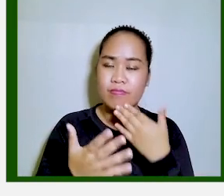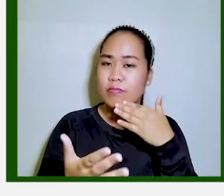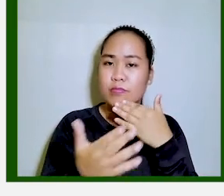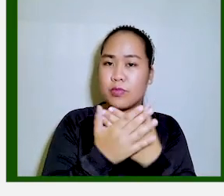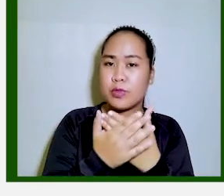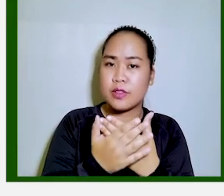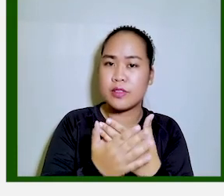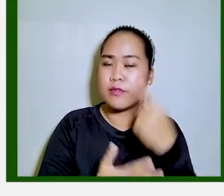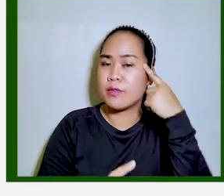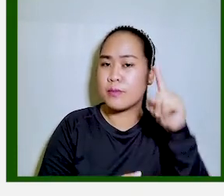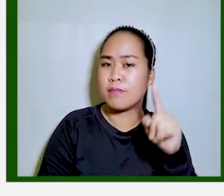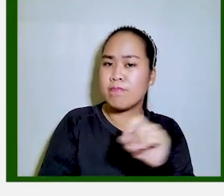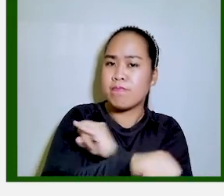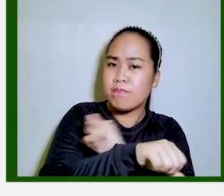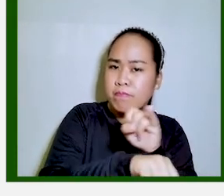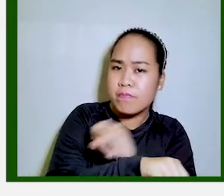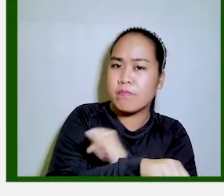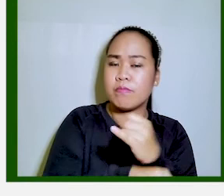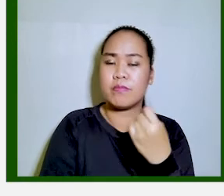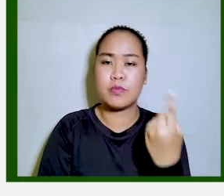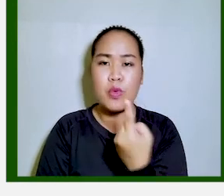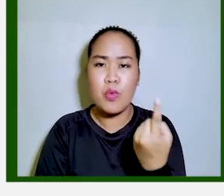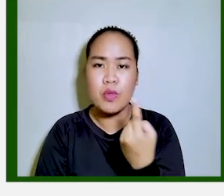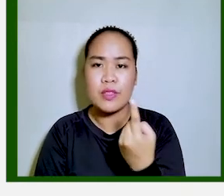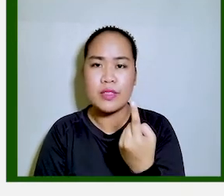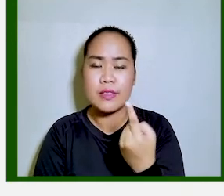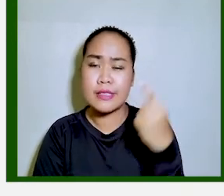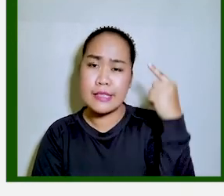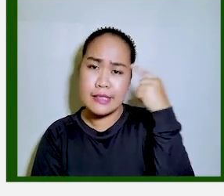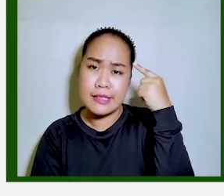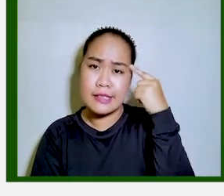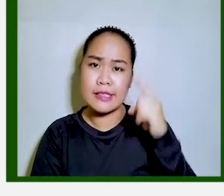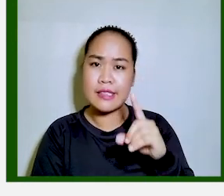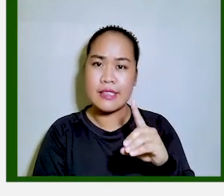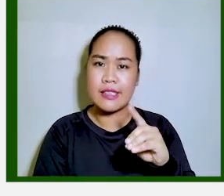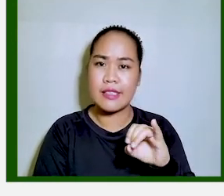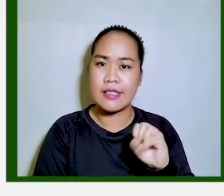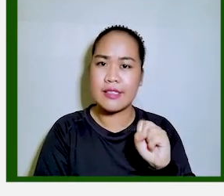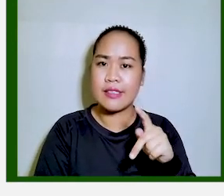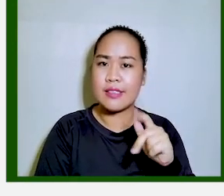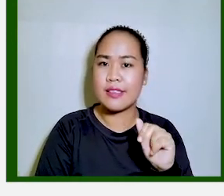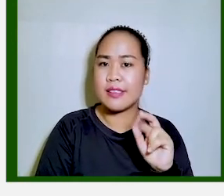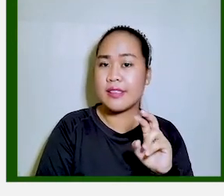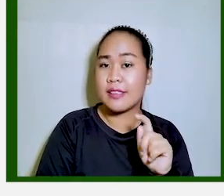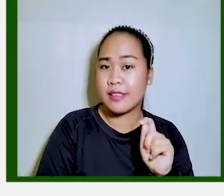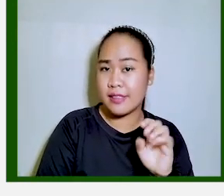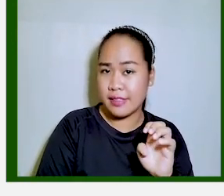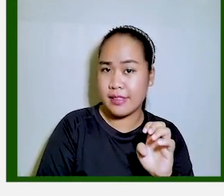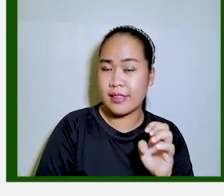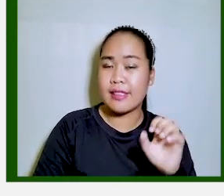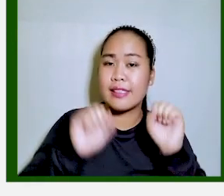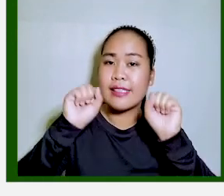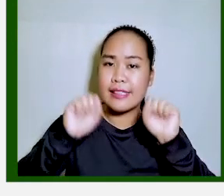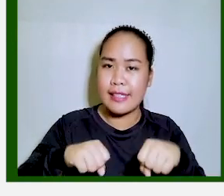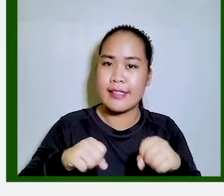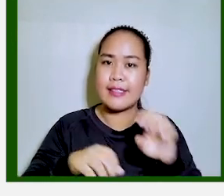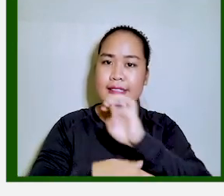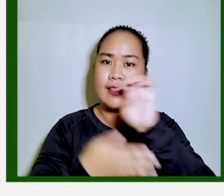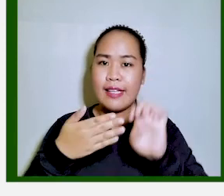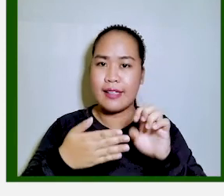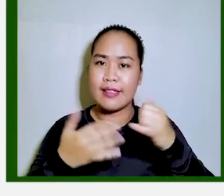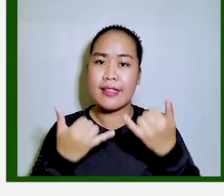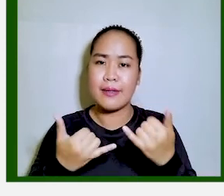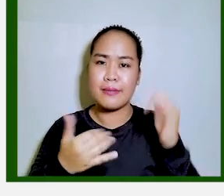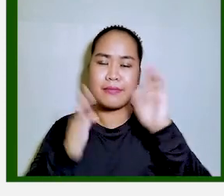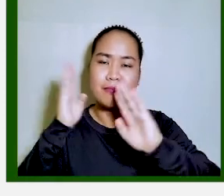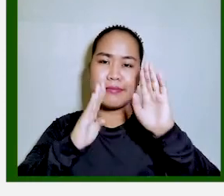sinasabi, basta magsumikap lamang tayo and diskarte lang, no? Mararaos din po natin itong crisis na ito. Okay, so ano